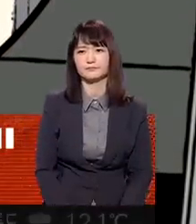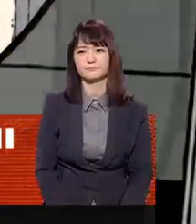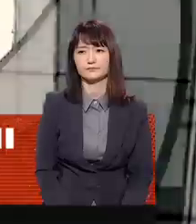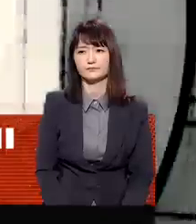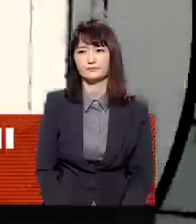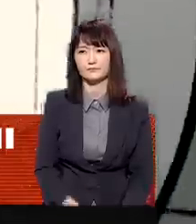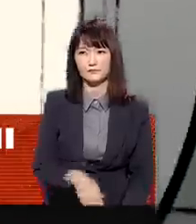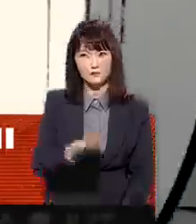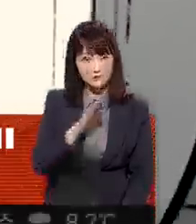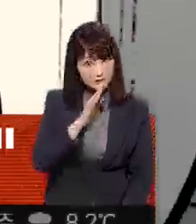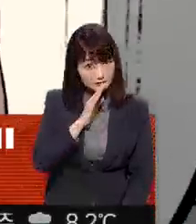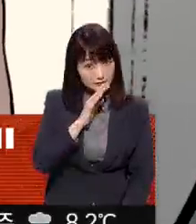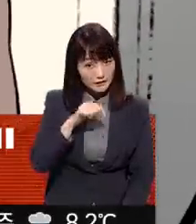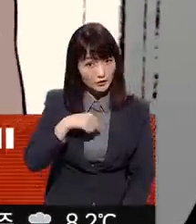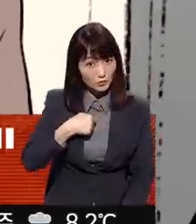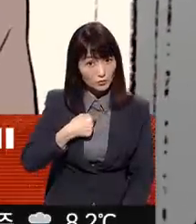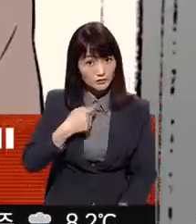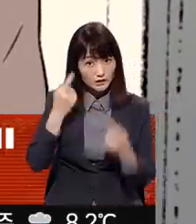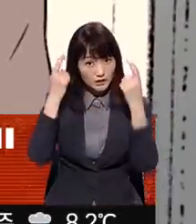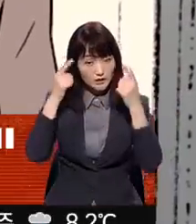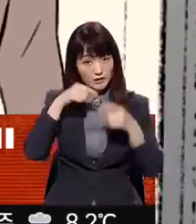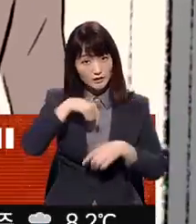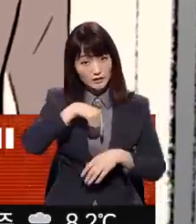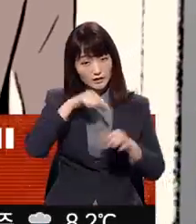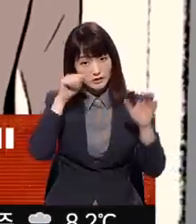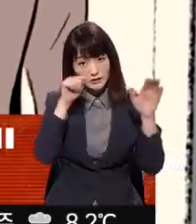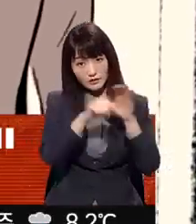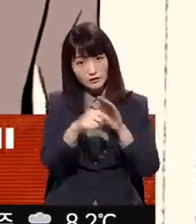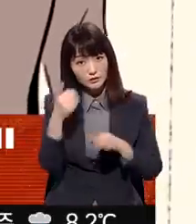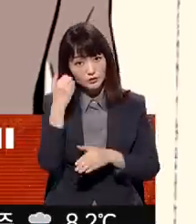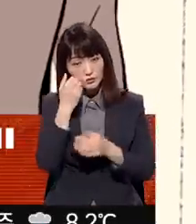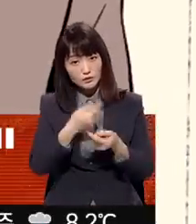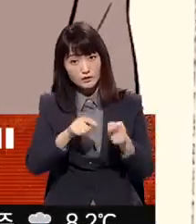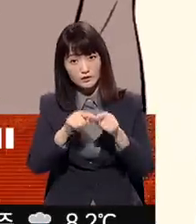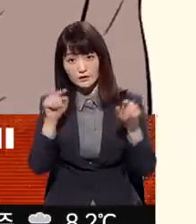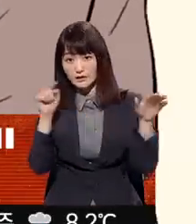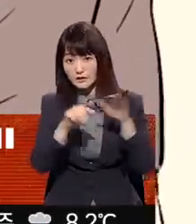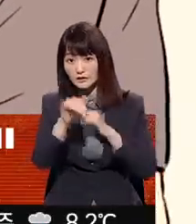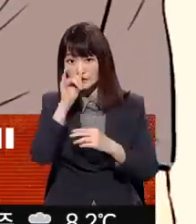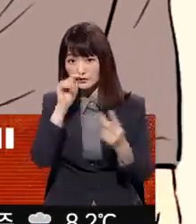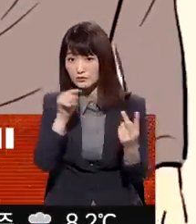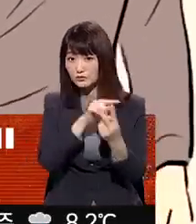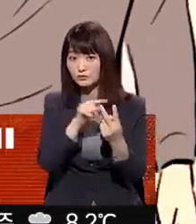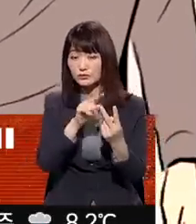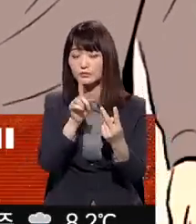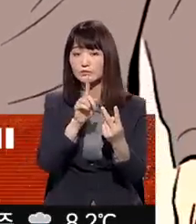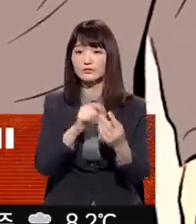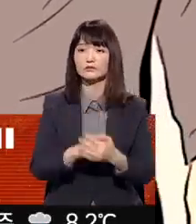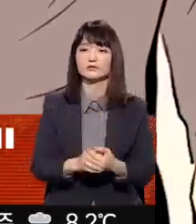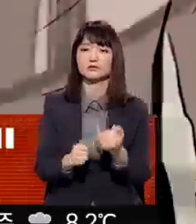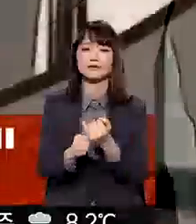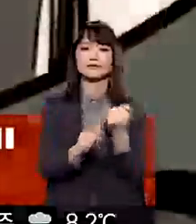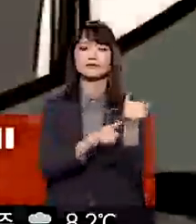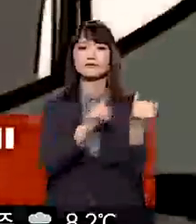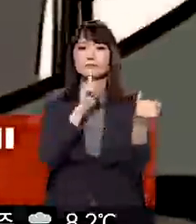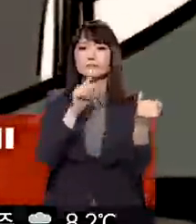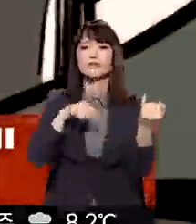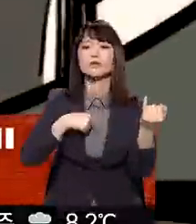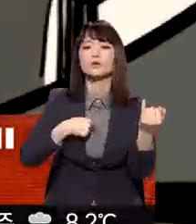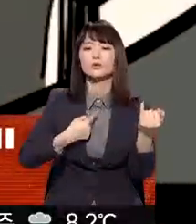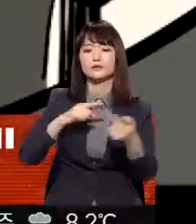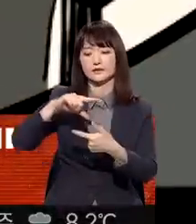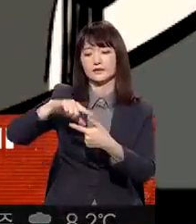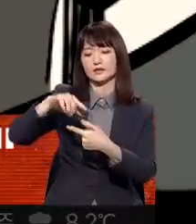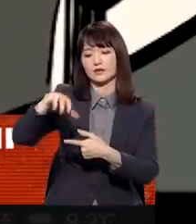진짜 혼자 갔느냐 아니면 또 누군가 동행한 사람이 있느냐가 중요합니다. 일단 아내 말로는요. 혼자서